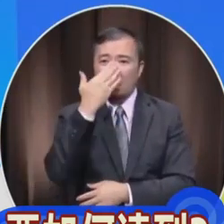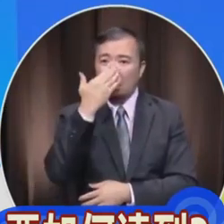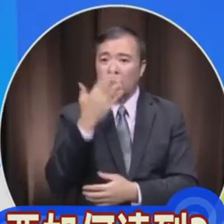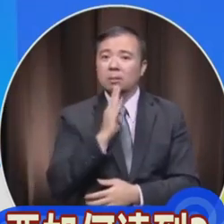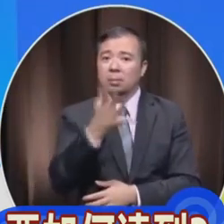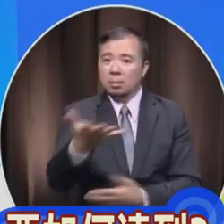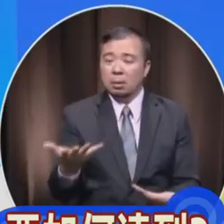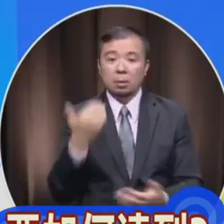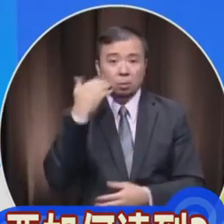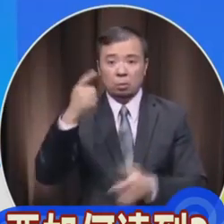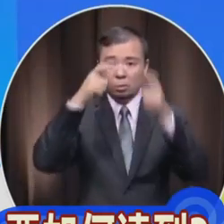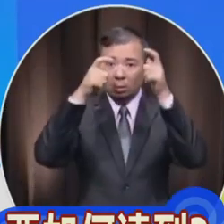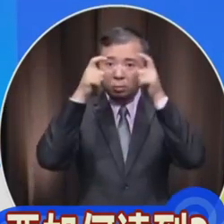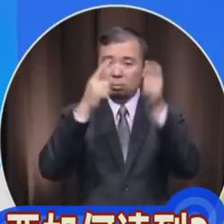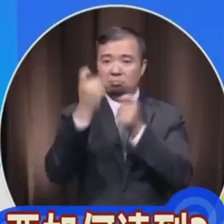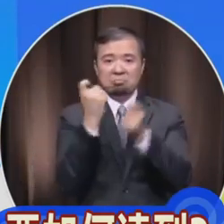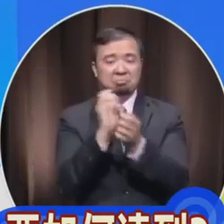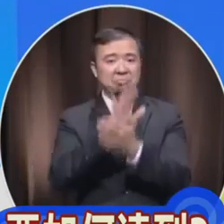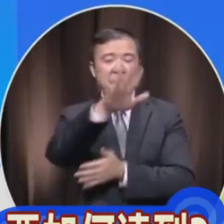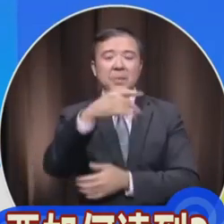在10年之后可能户籍